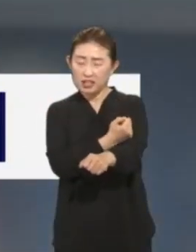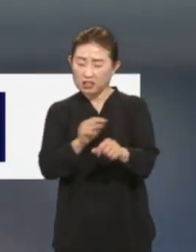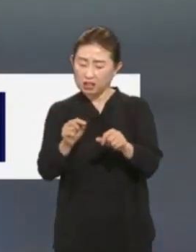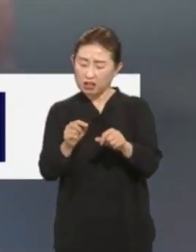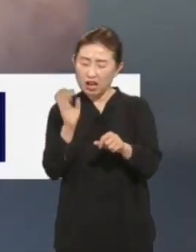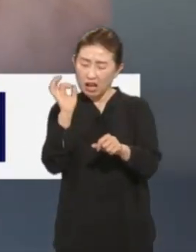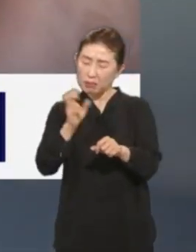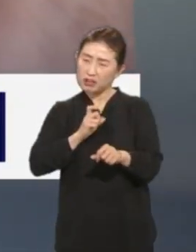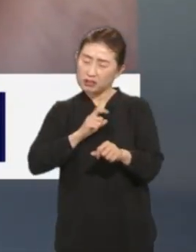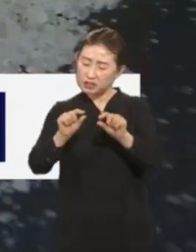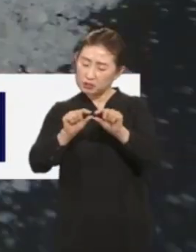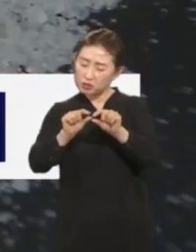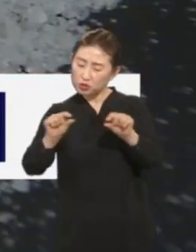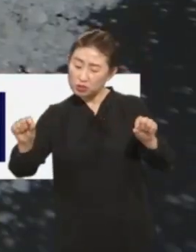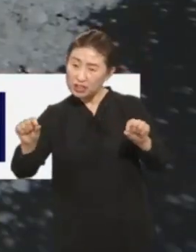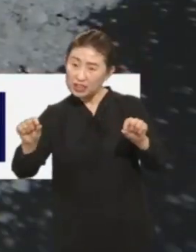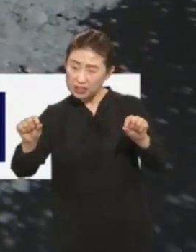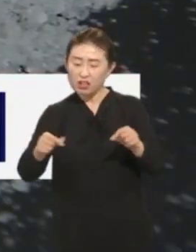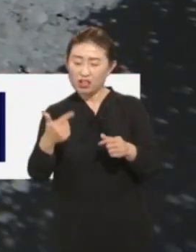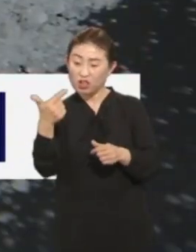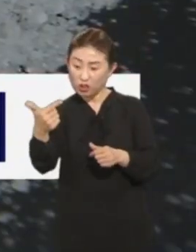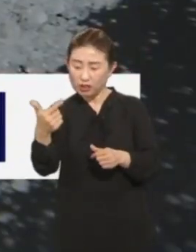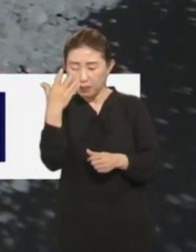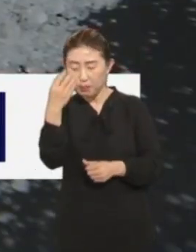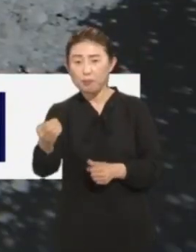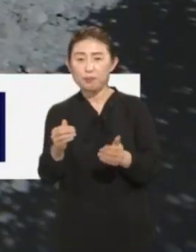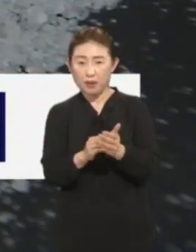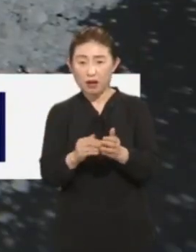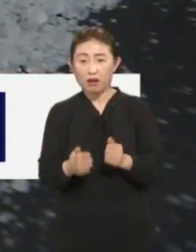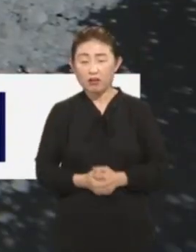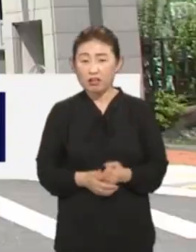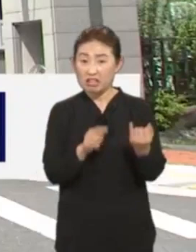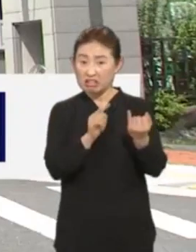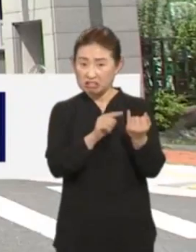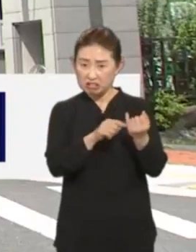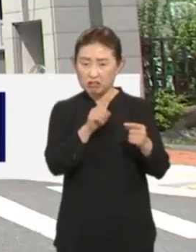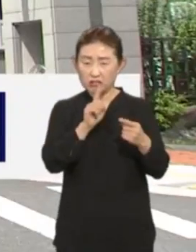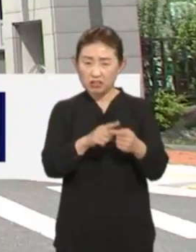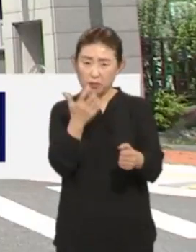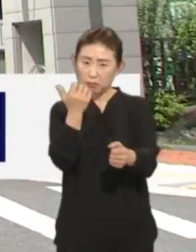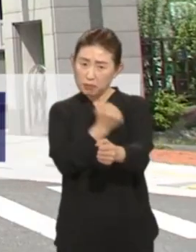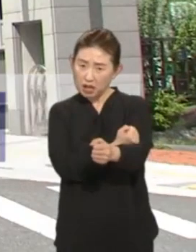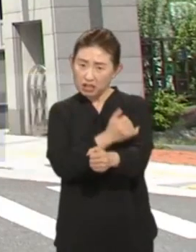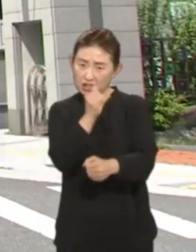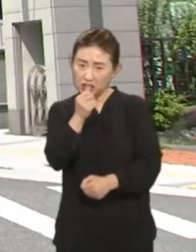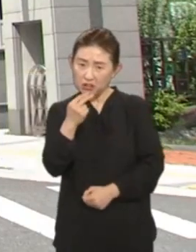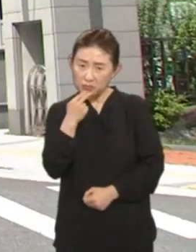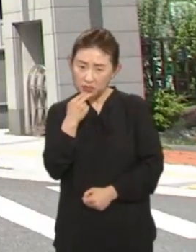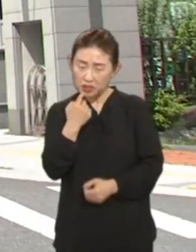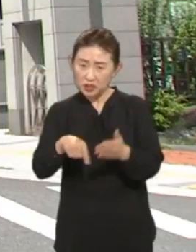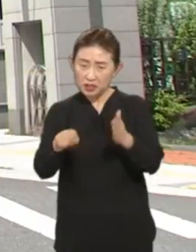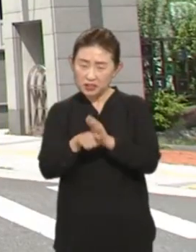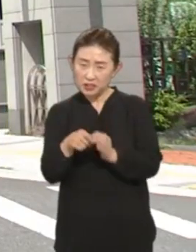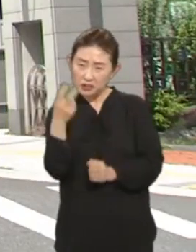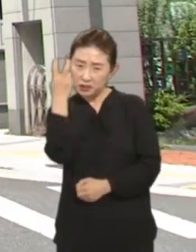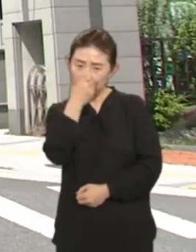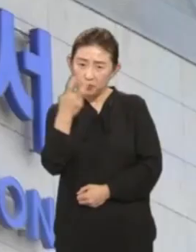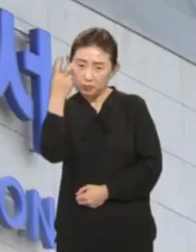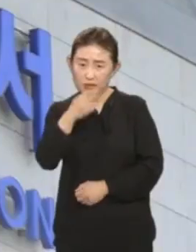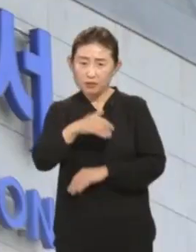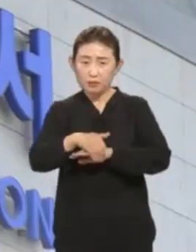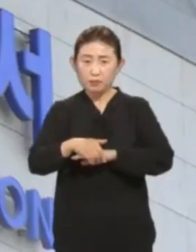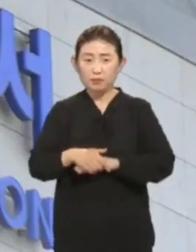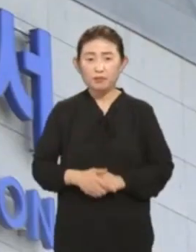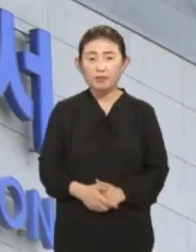사용한 것으로 의심되는 주사기 6개를 발견하고 에이스를 상대로 마약 투여 여부를 가리기 위한 검사를 진행할